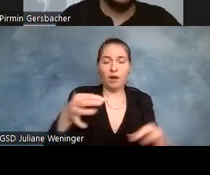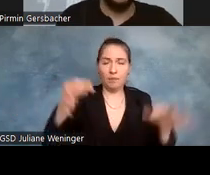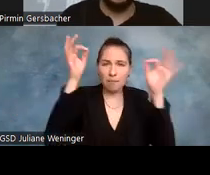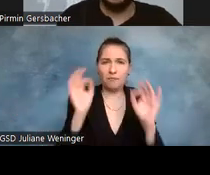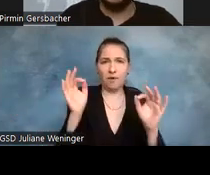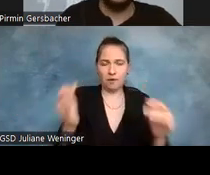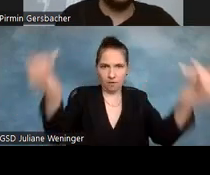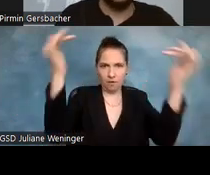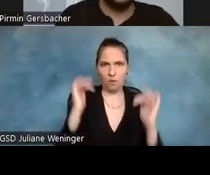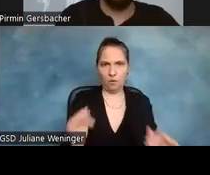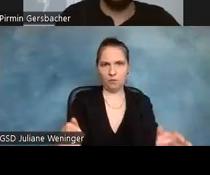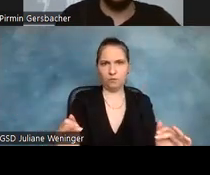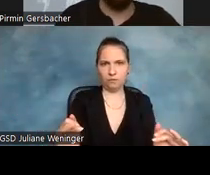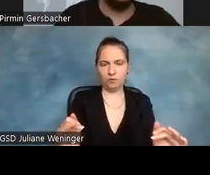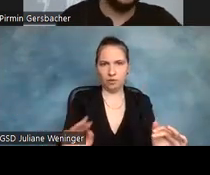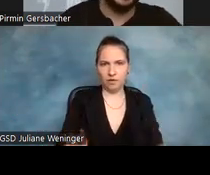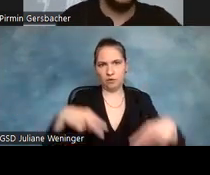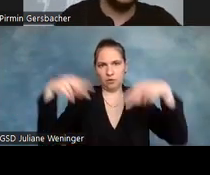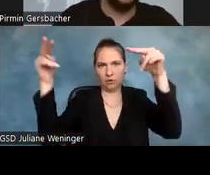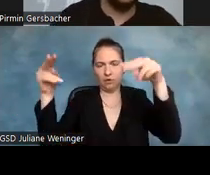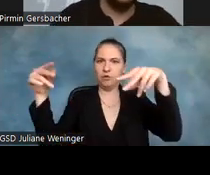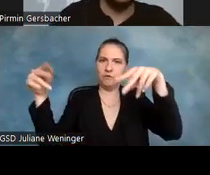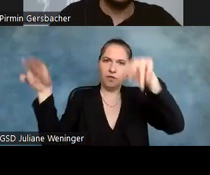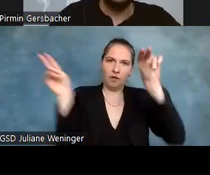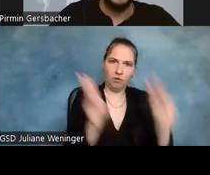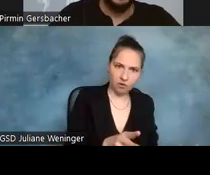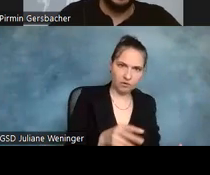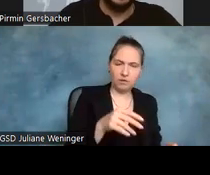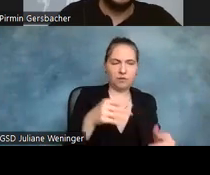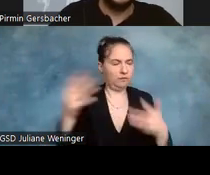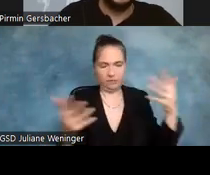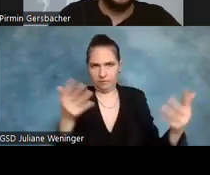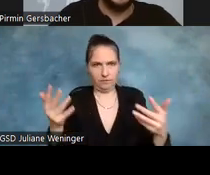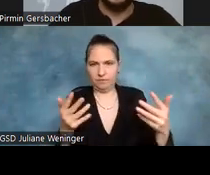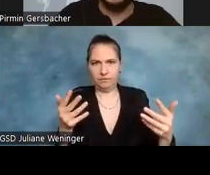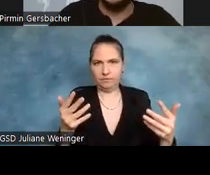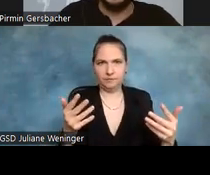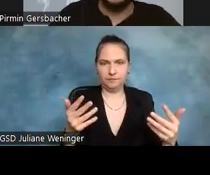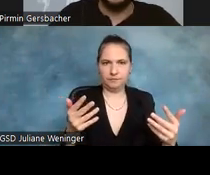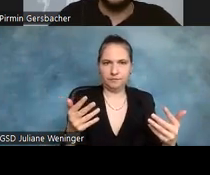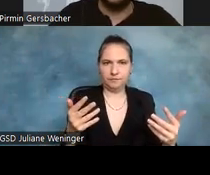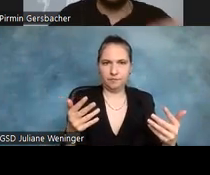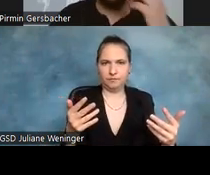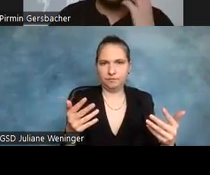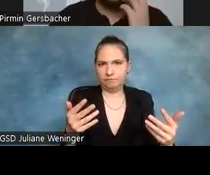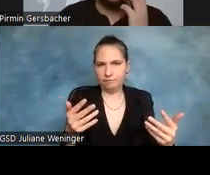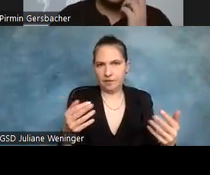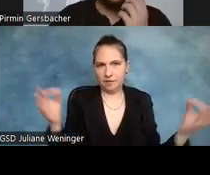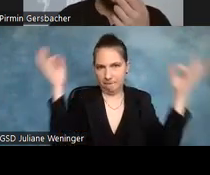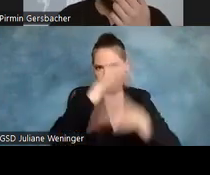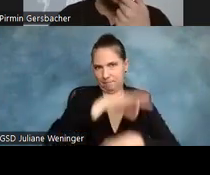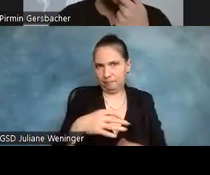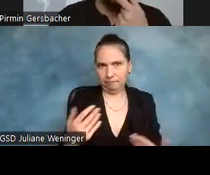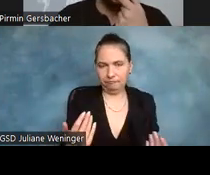ganz weit nach unten und dann springt es wieder nach oben und dann springt es wieder nach unten. Und das ist eben nicht Sinn der Sache und es lässt dann auch relativ